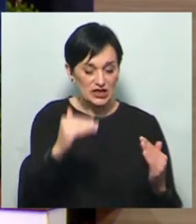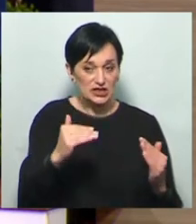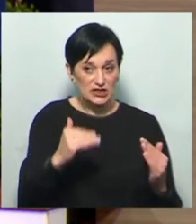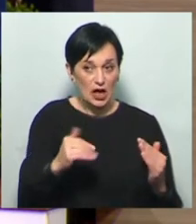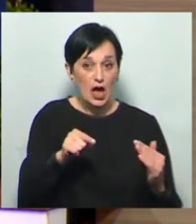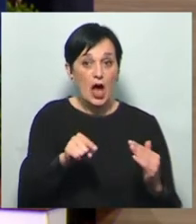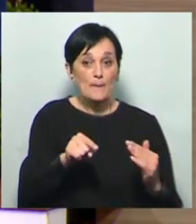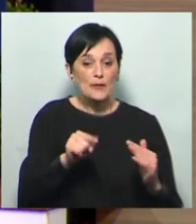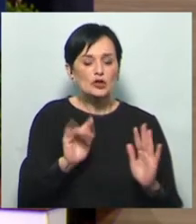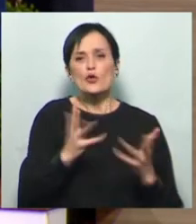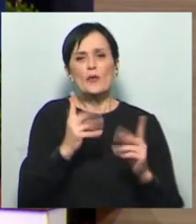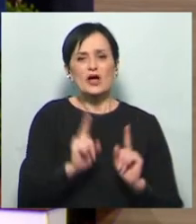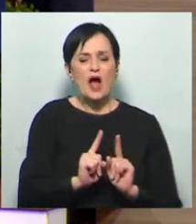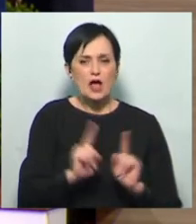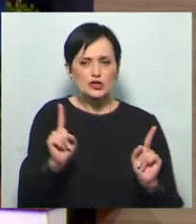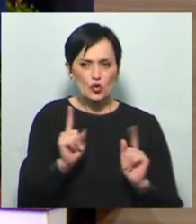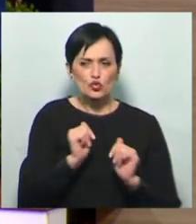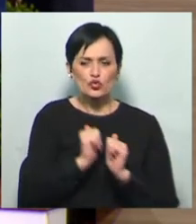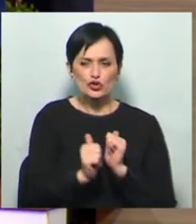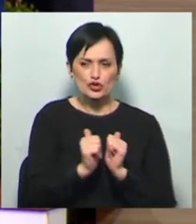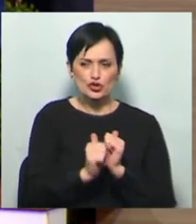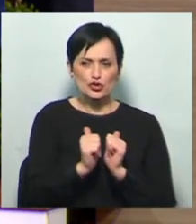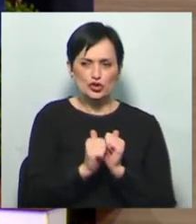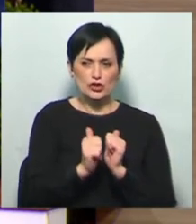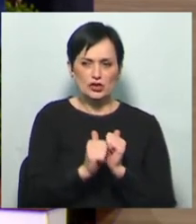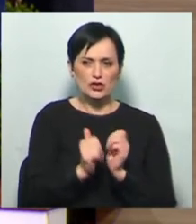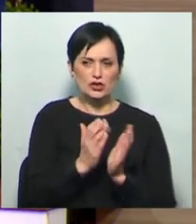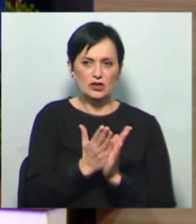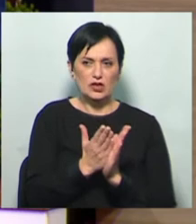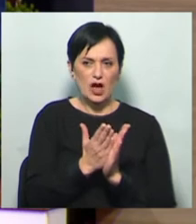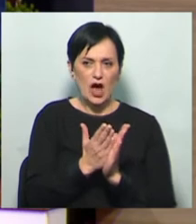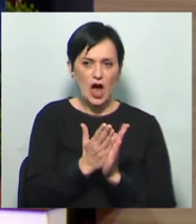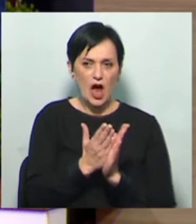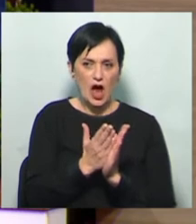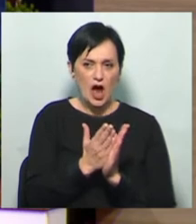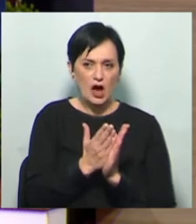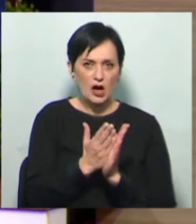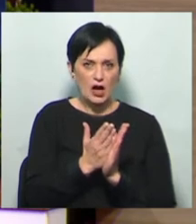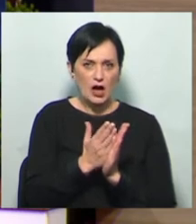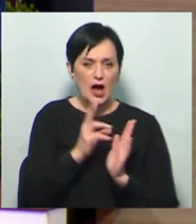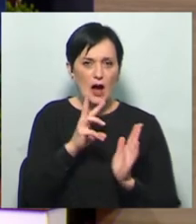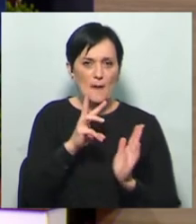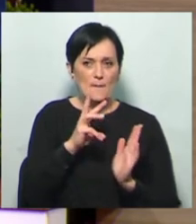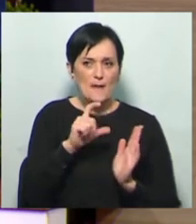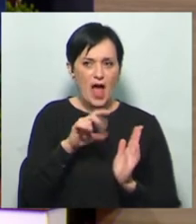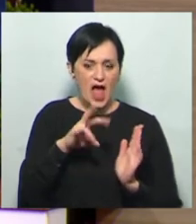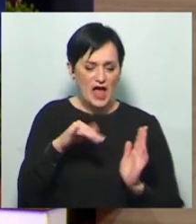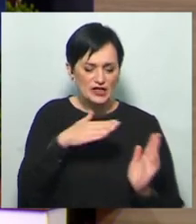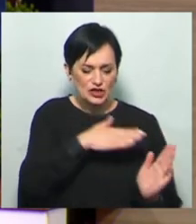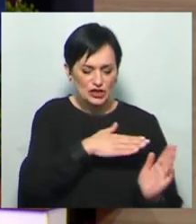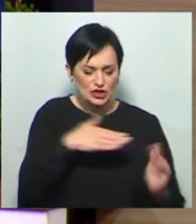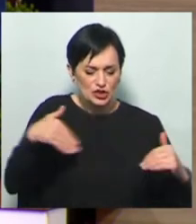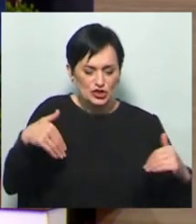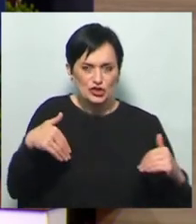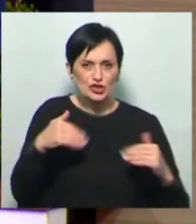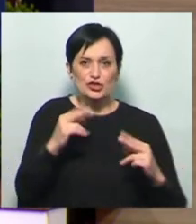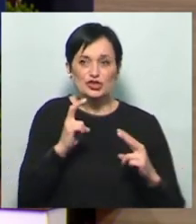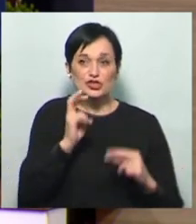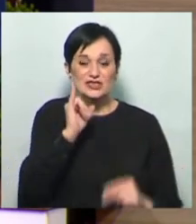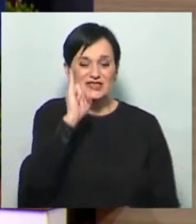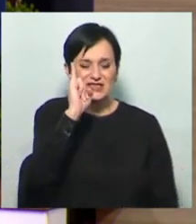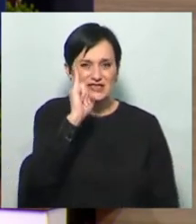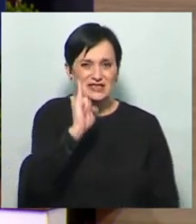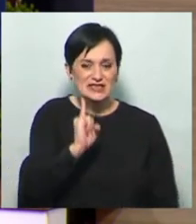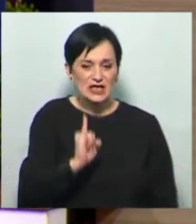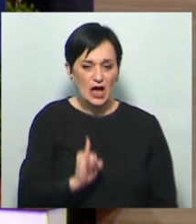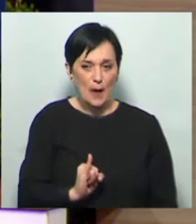შემთხვევაში განსაკუთრებით ხშირია მენჯის ვენების დაზიანება ამ